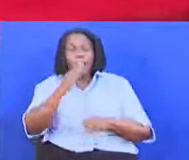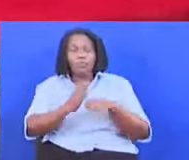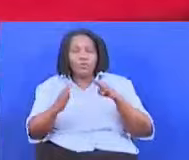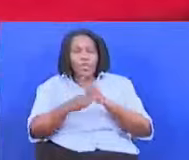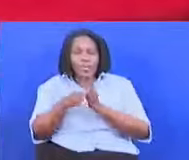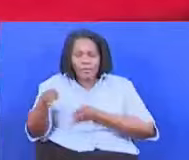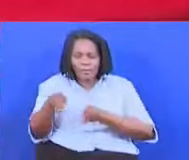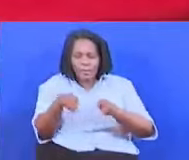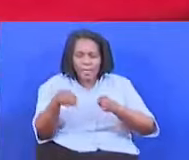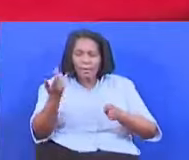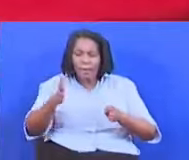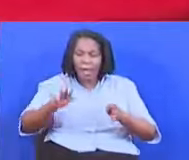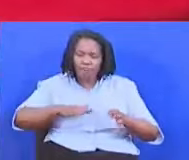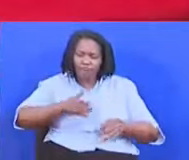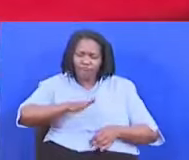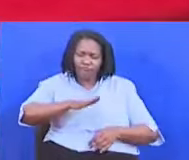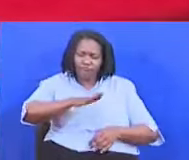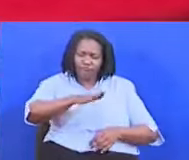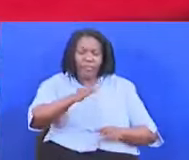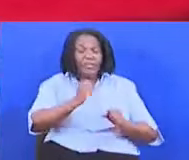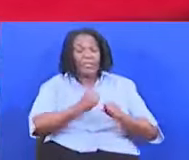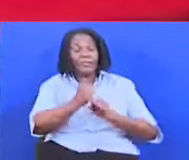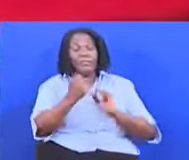mitaro yenye jumla ya kilomita